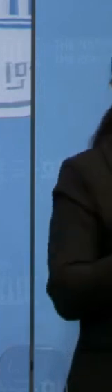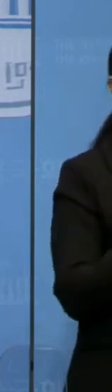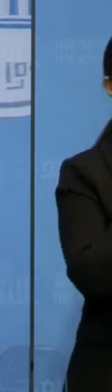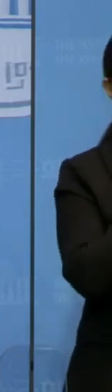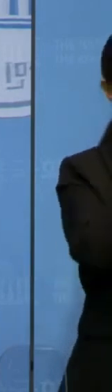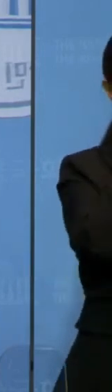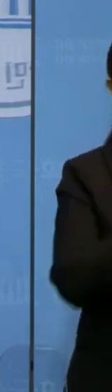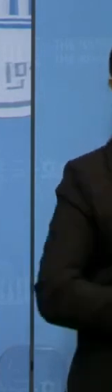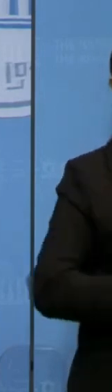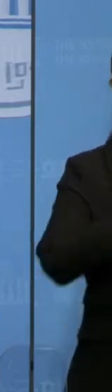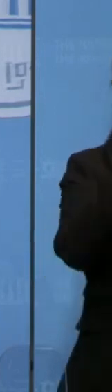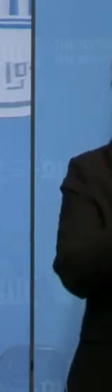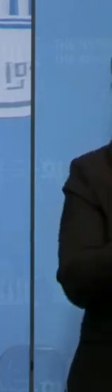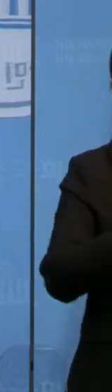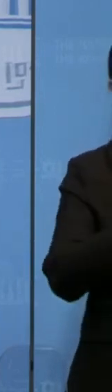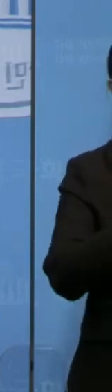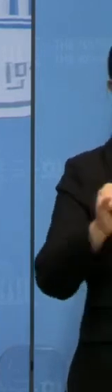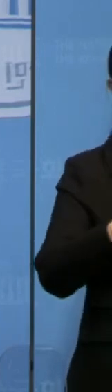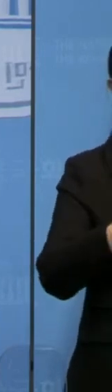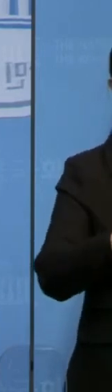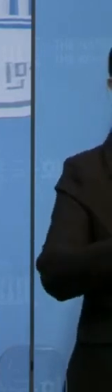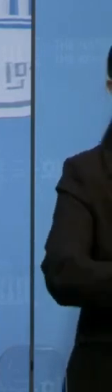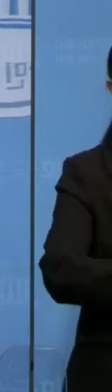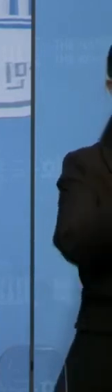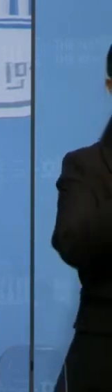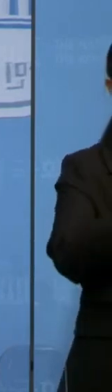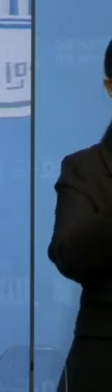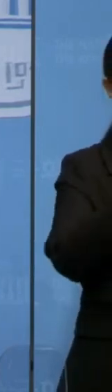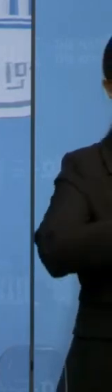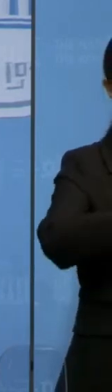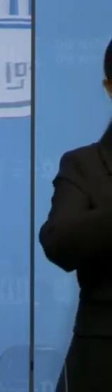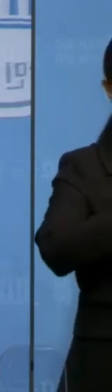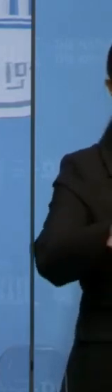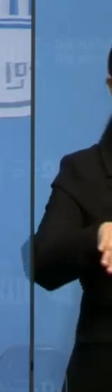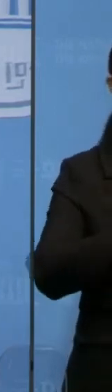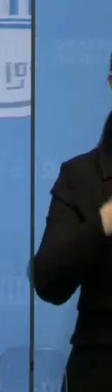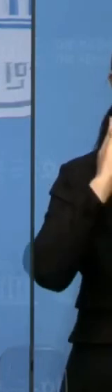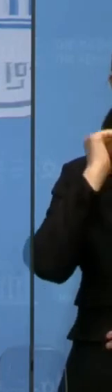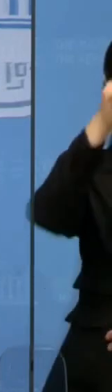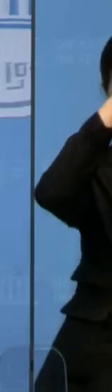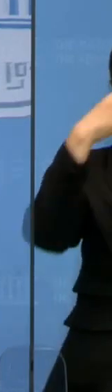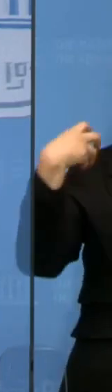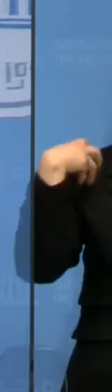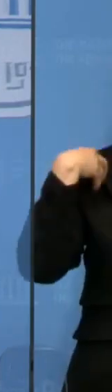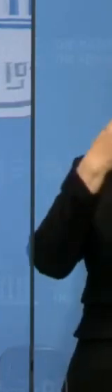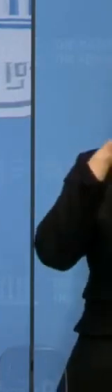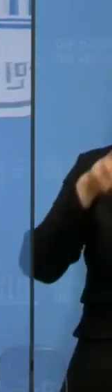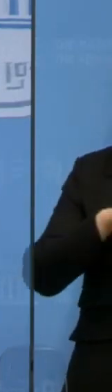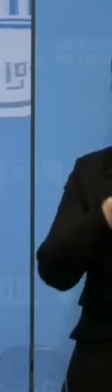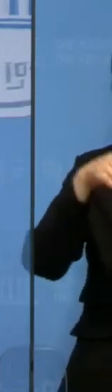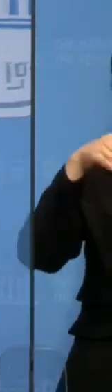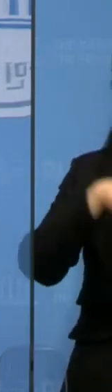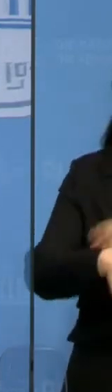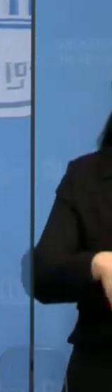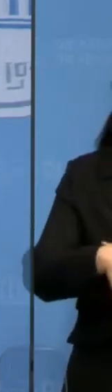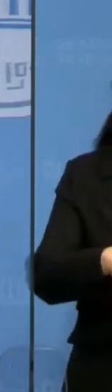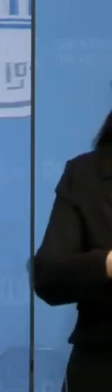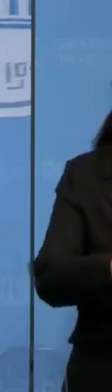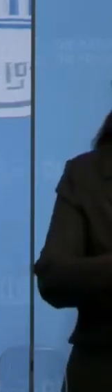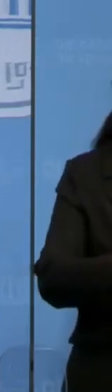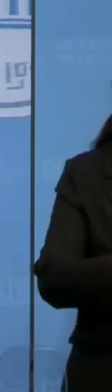고용보험 제도 문재인 케어 등 21대 국회에 와서도 많은 입법과 민생